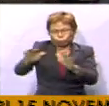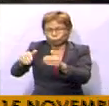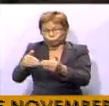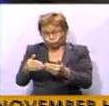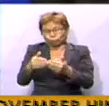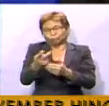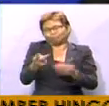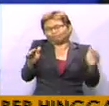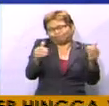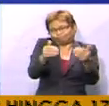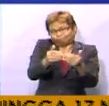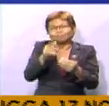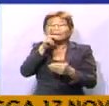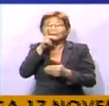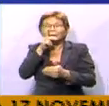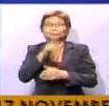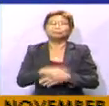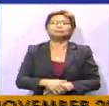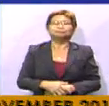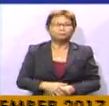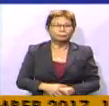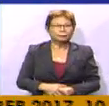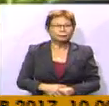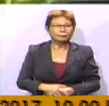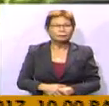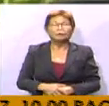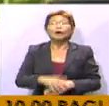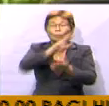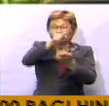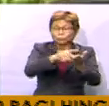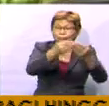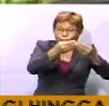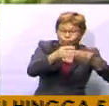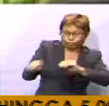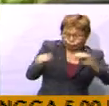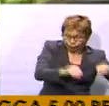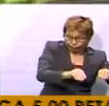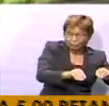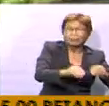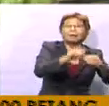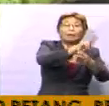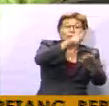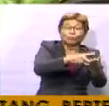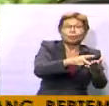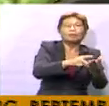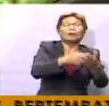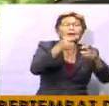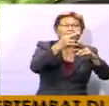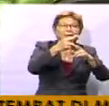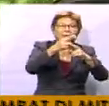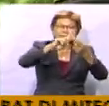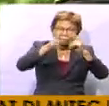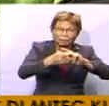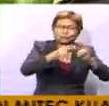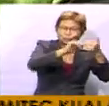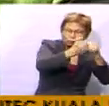Taman Setibudi Kuala Muda dan Surau Kampung Baru Jemerlim Kulim. Pusat pemindahan yang masih beroperasi ialah di Dewan Rakan Sukan Mukim Air Putih